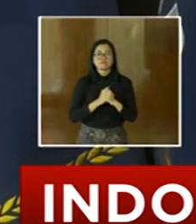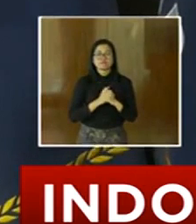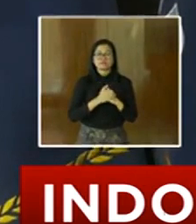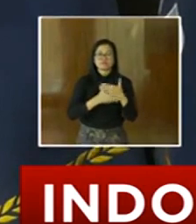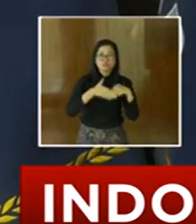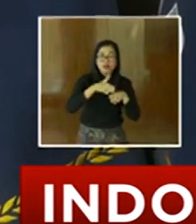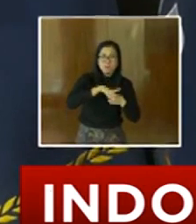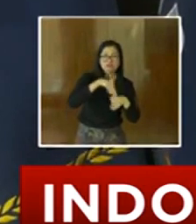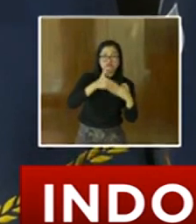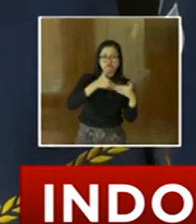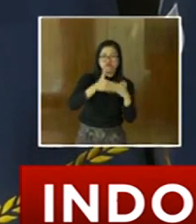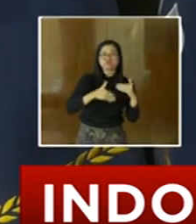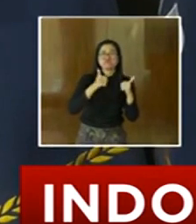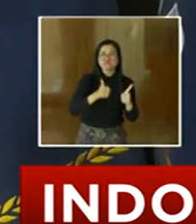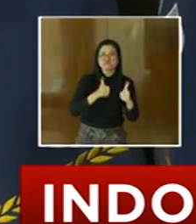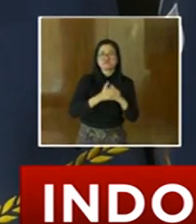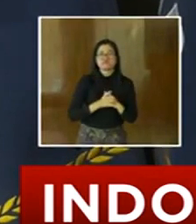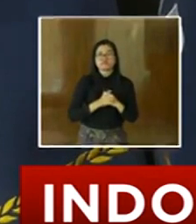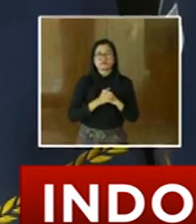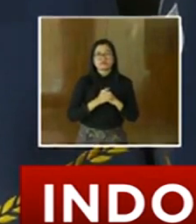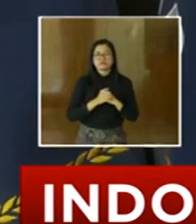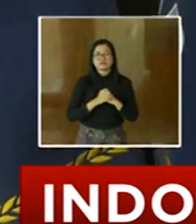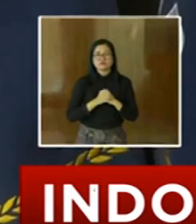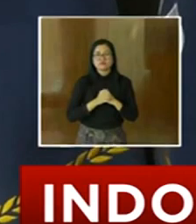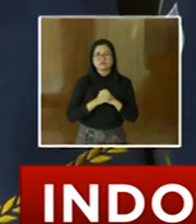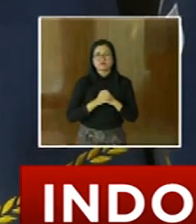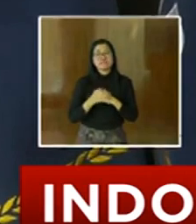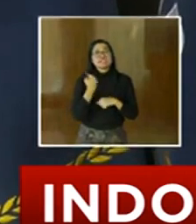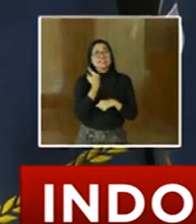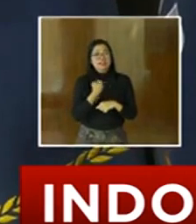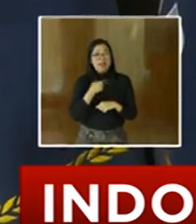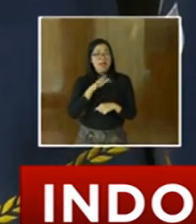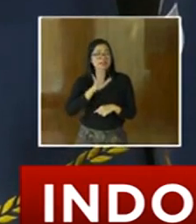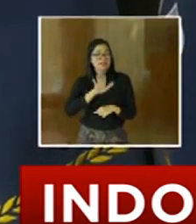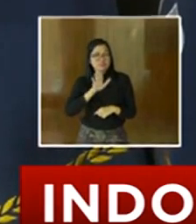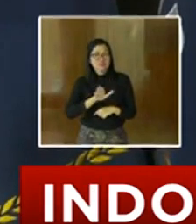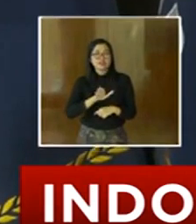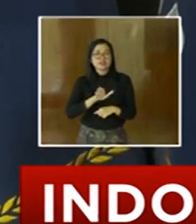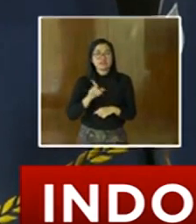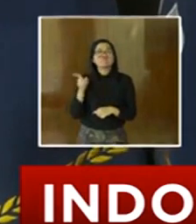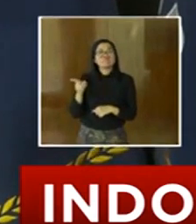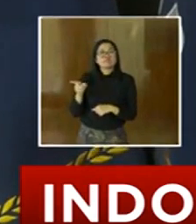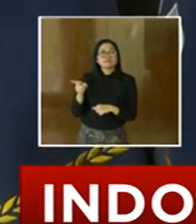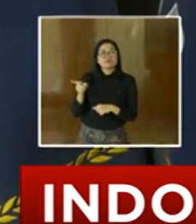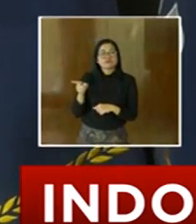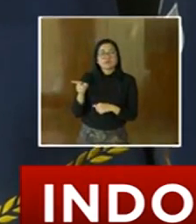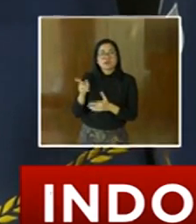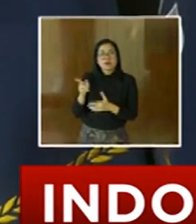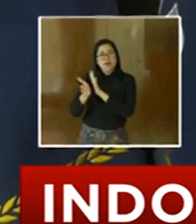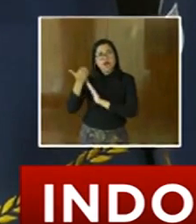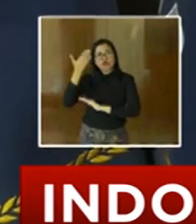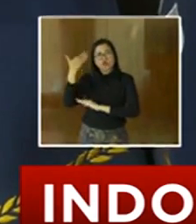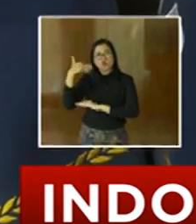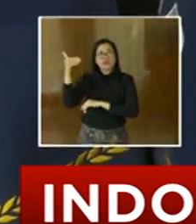signifikan atas dasar itu maka kita melakukan kewaspadaan bahwa beliau sempat hadir beberapa